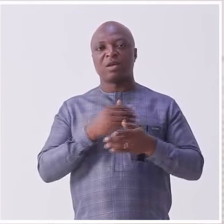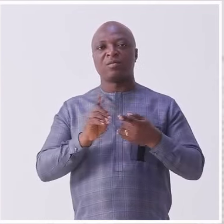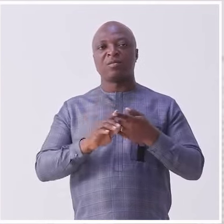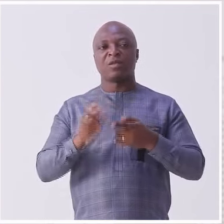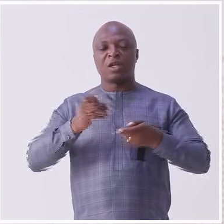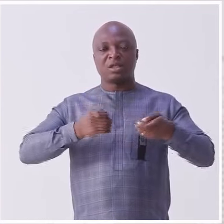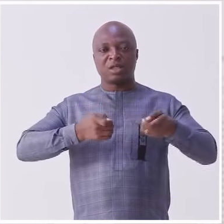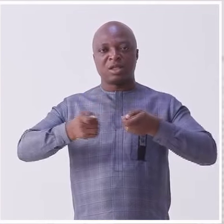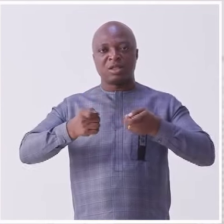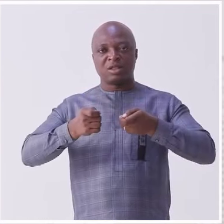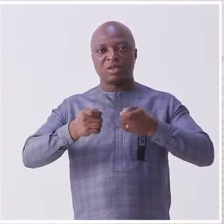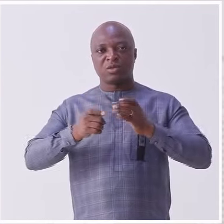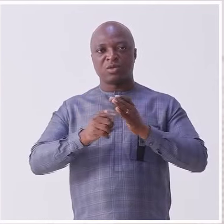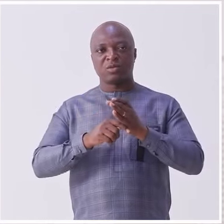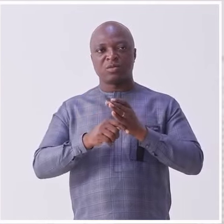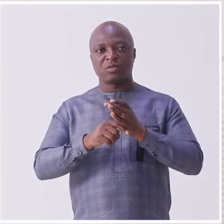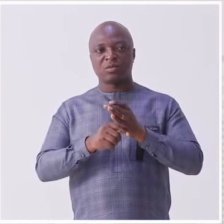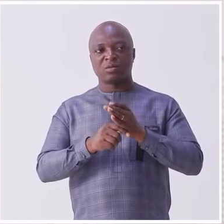sa gestion.